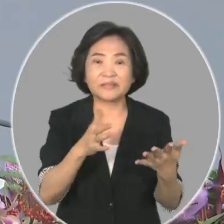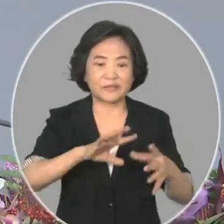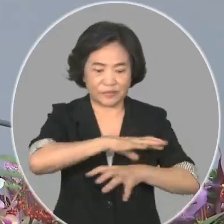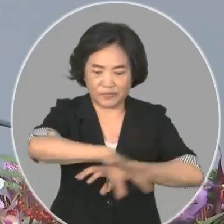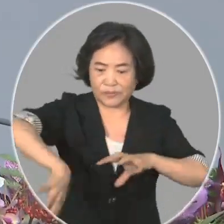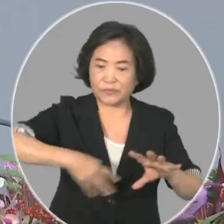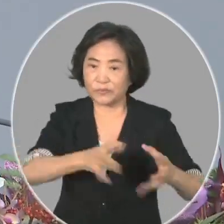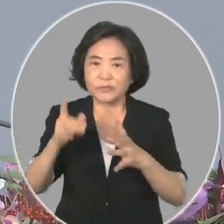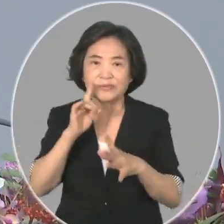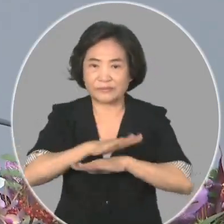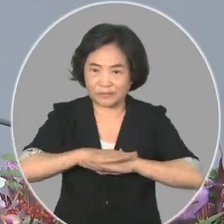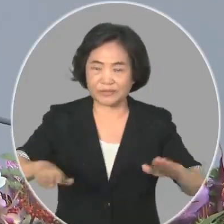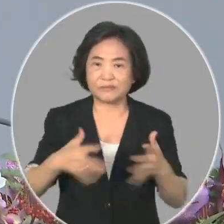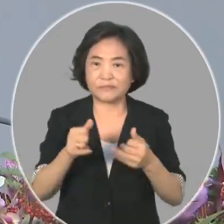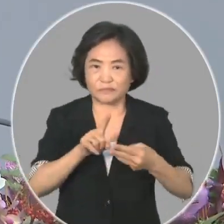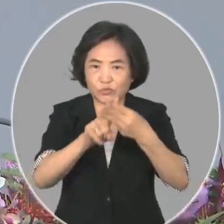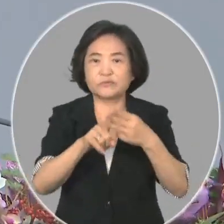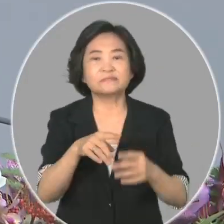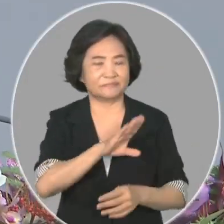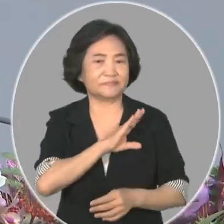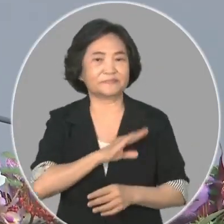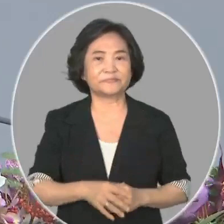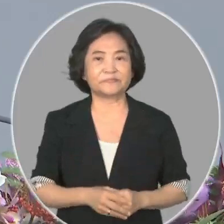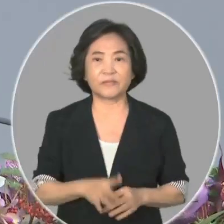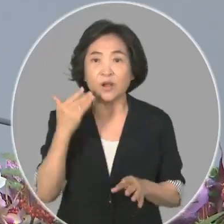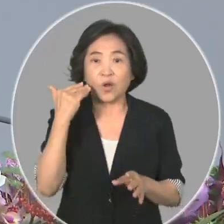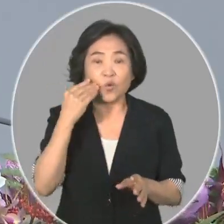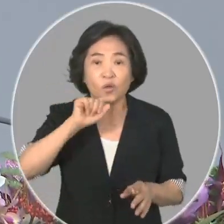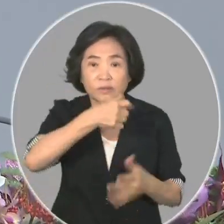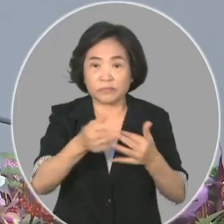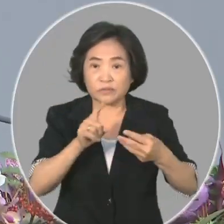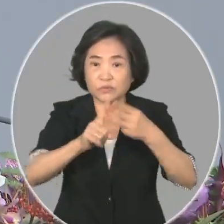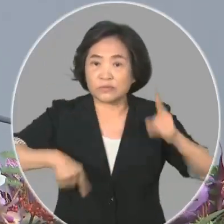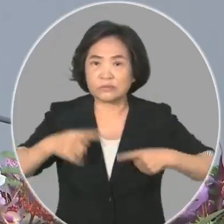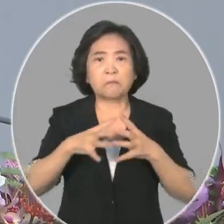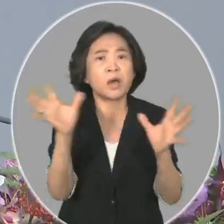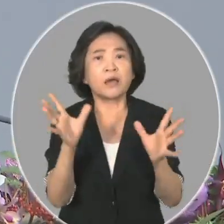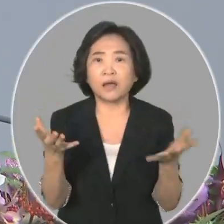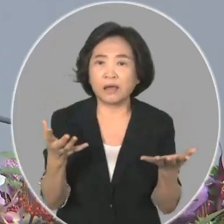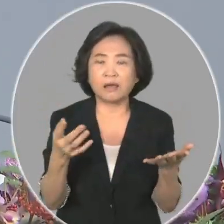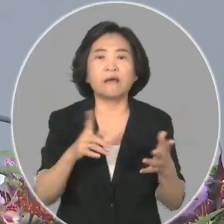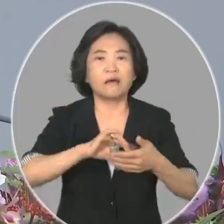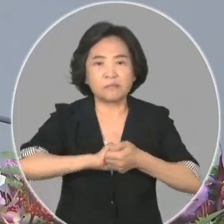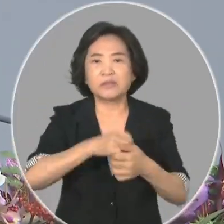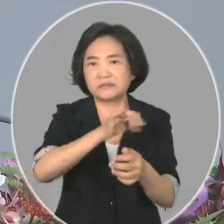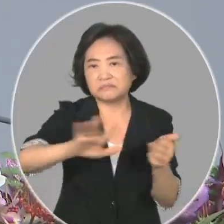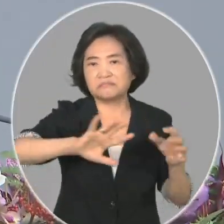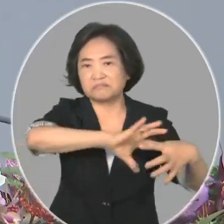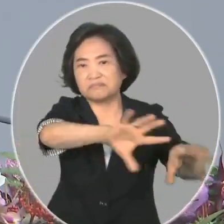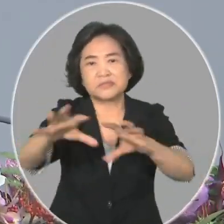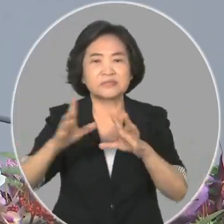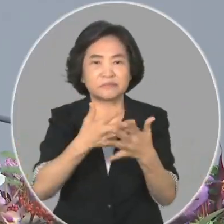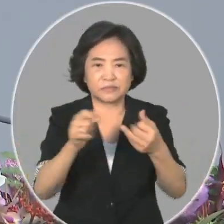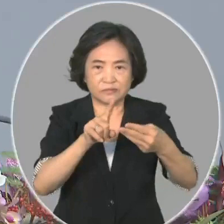稳定跟民主价值。一旦台湾的民主自由被摧毁，将是世界民主阵